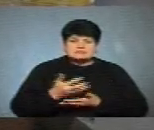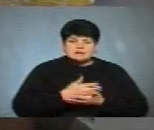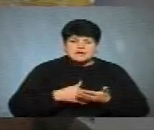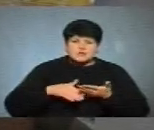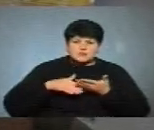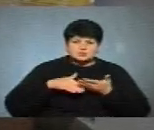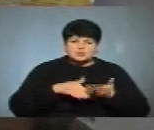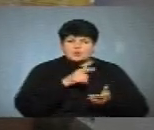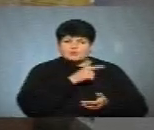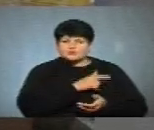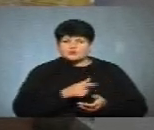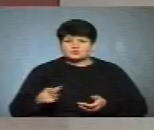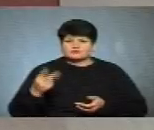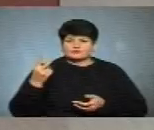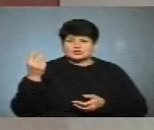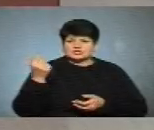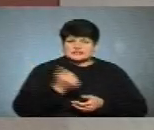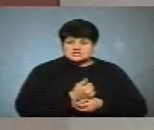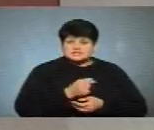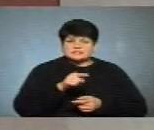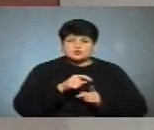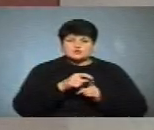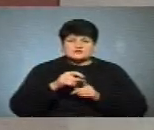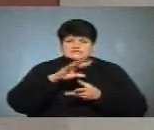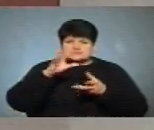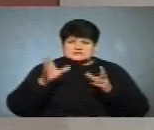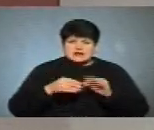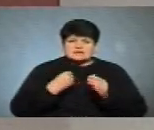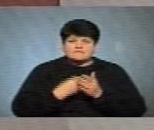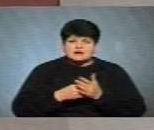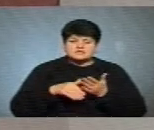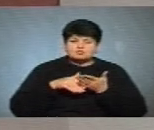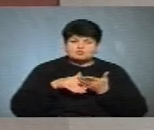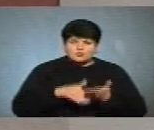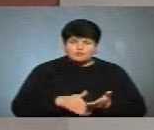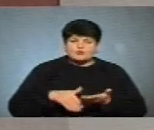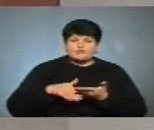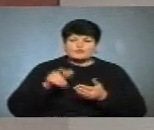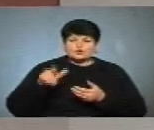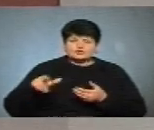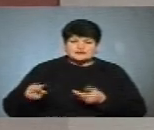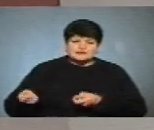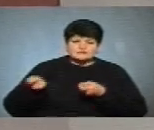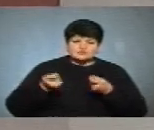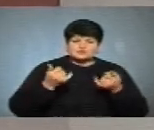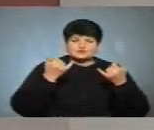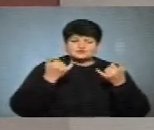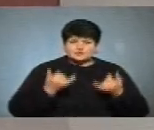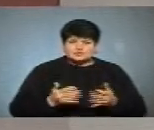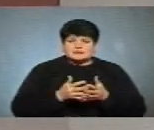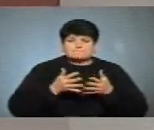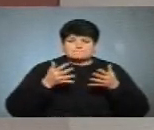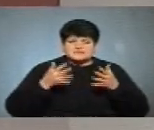допомогу впродовж 2 тижнів. За його словами, загальна вартість допомоги, яку волонтери везуть українським бійцям сьогодні,